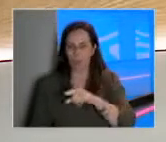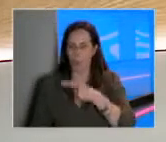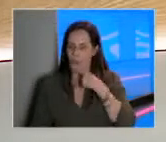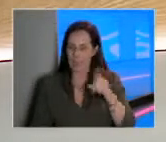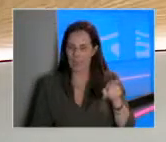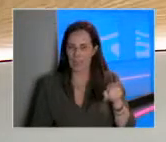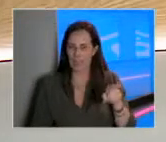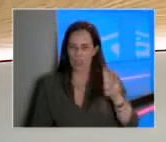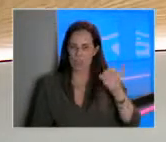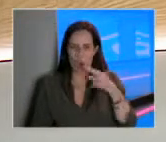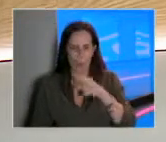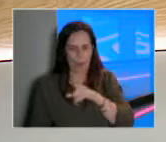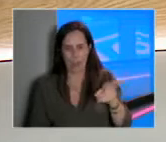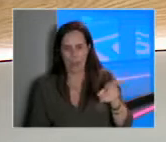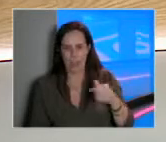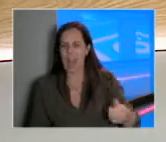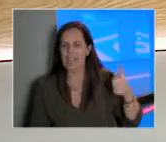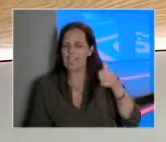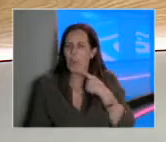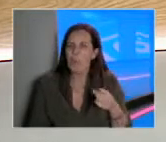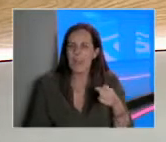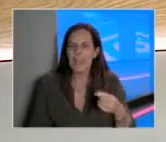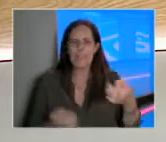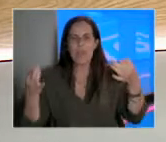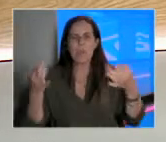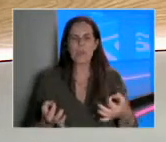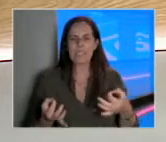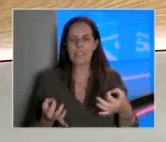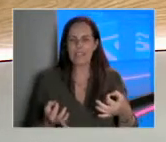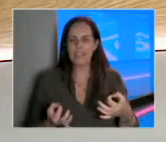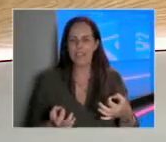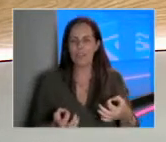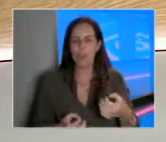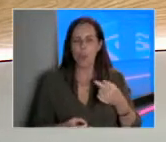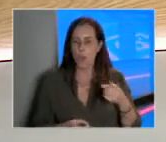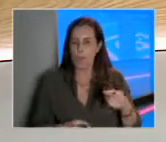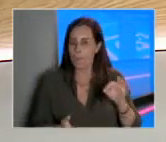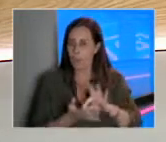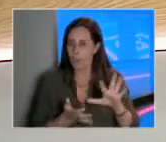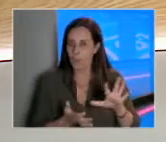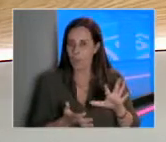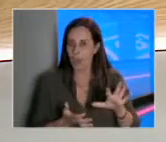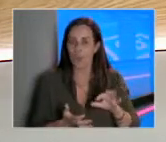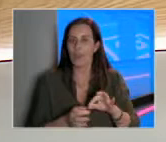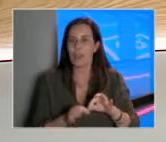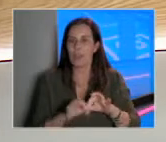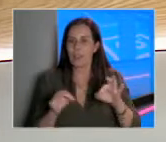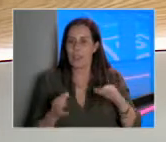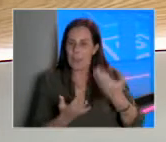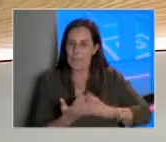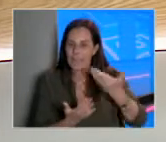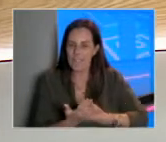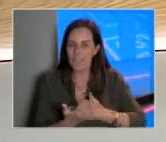מכנה את השר שי, השר לנימוסי השרים, והוא אומר שברגע שהוא יפתח את מכתבת המכתבים